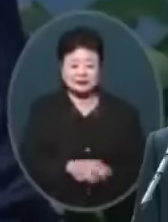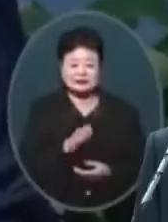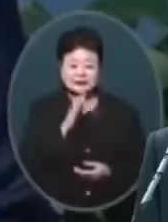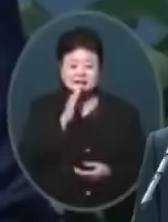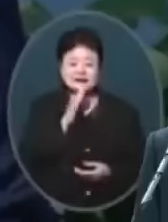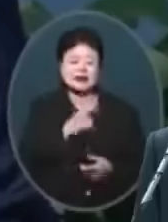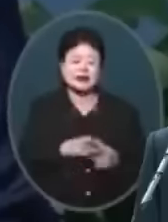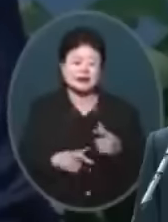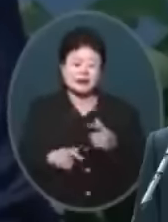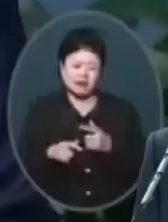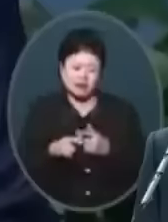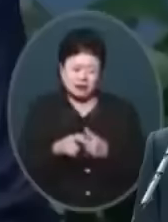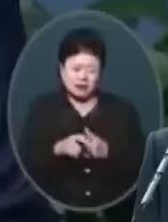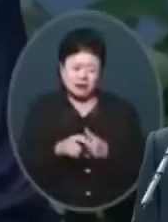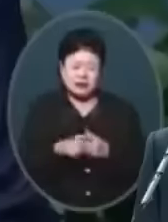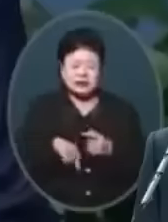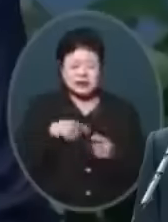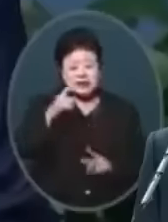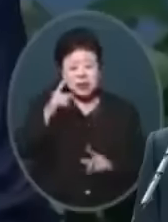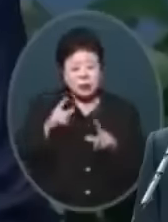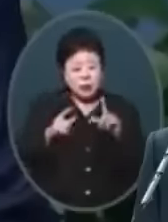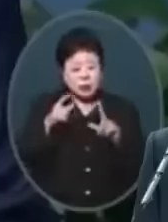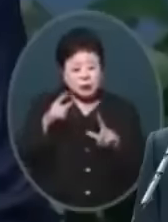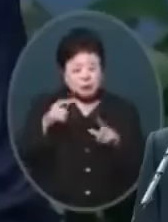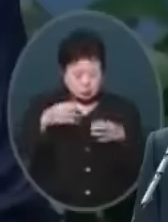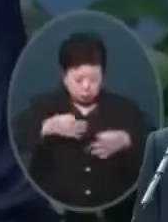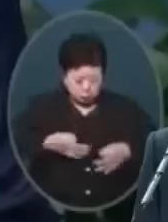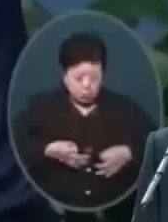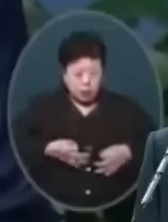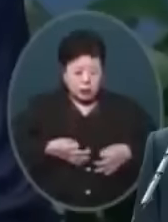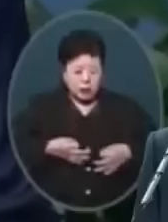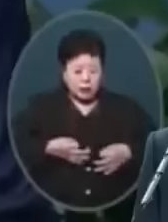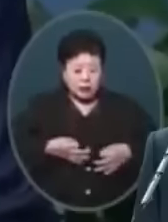점점 자화상을 자꾸 들여다보게 되는 것입니다.